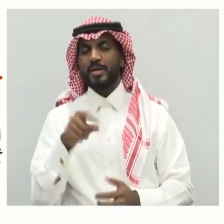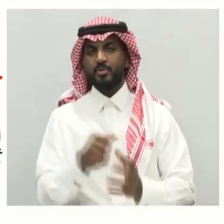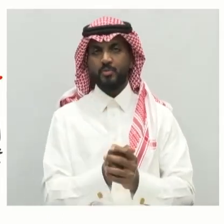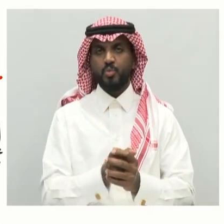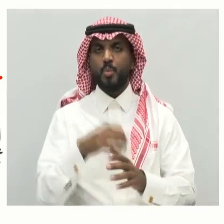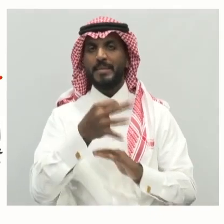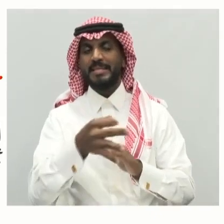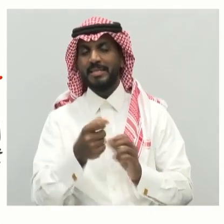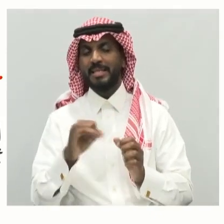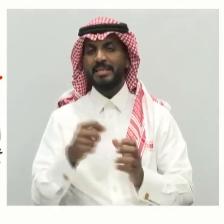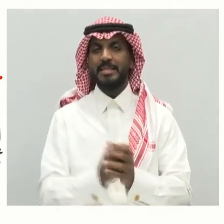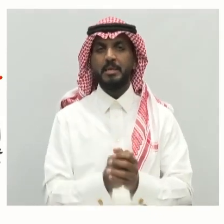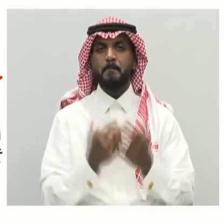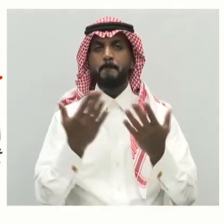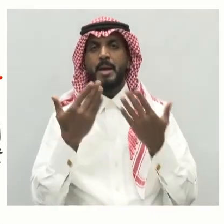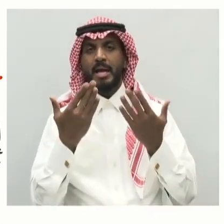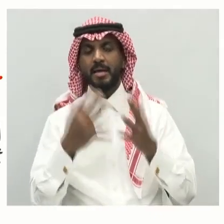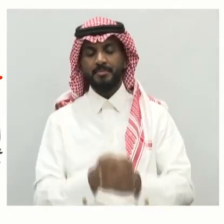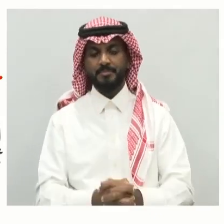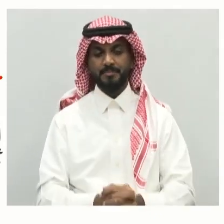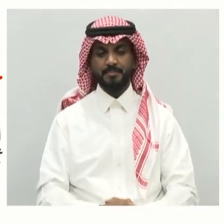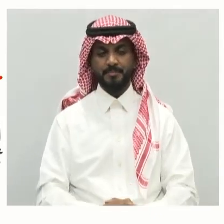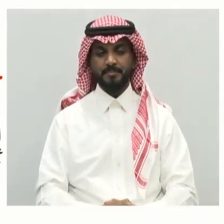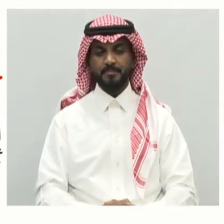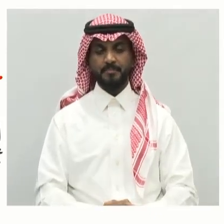ومدينتي مكه المكرمه